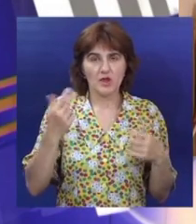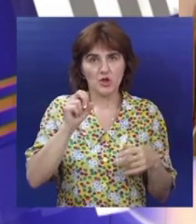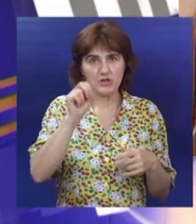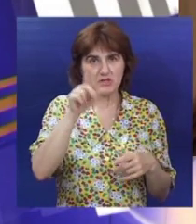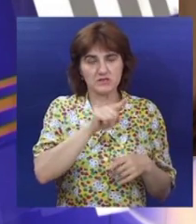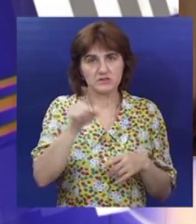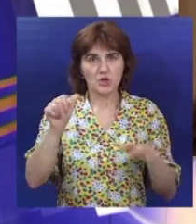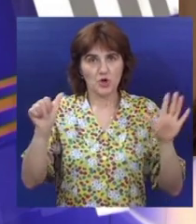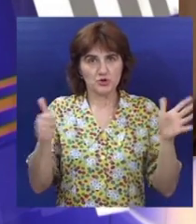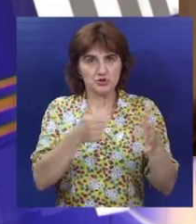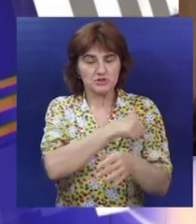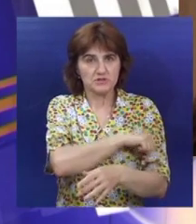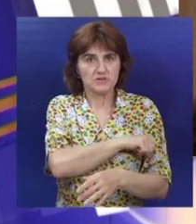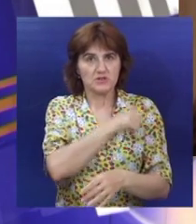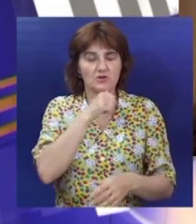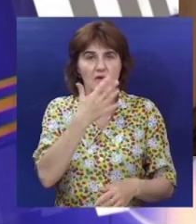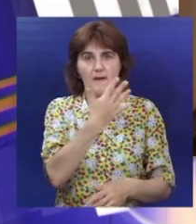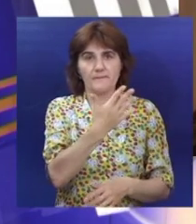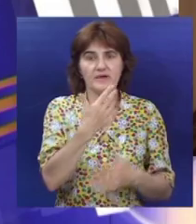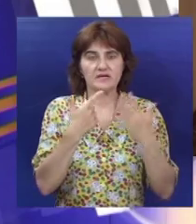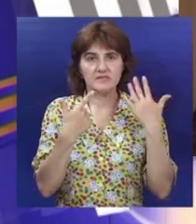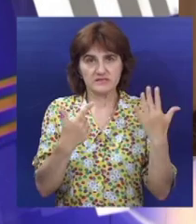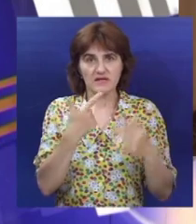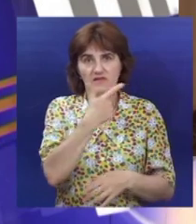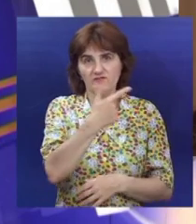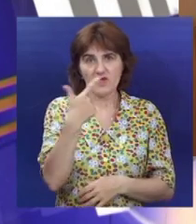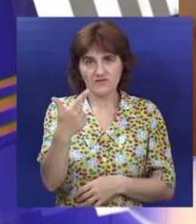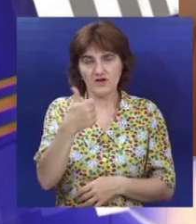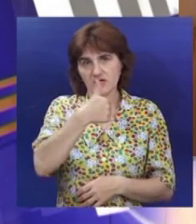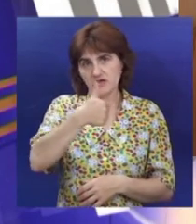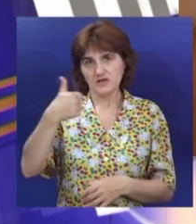savjetovališta za mlade od 13 do 16 godina je na broj